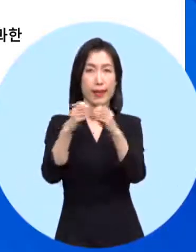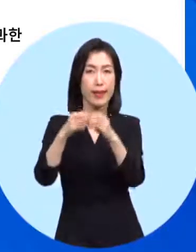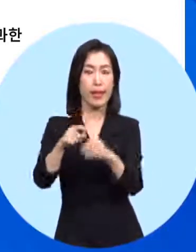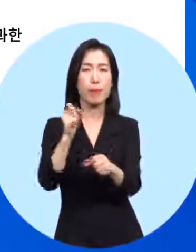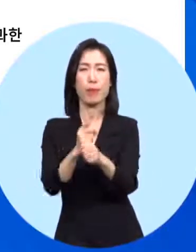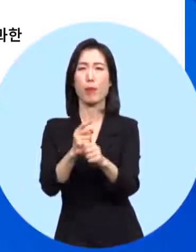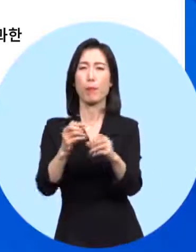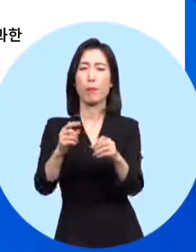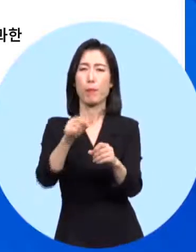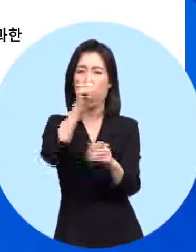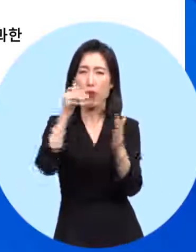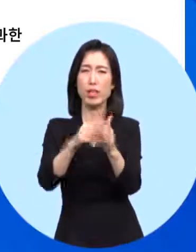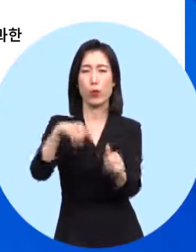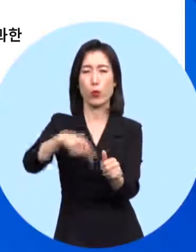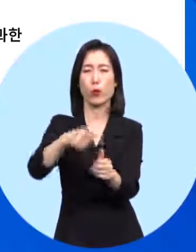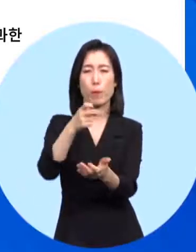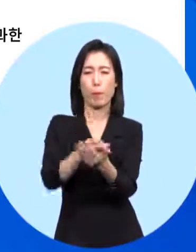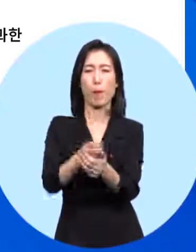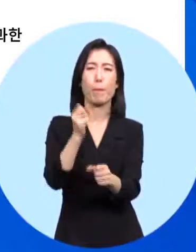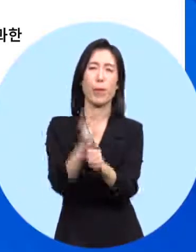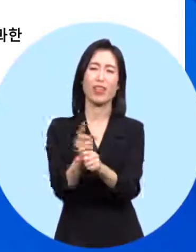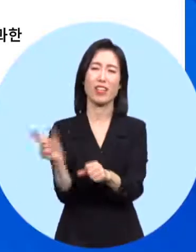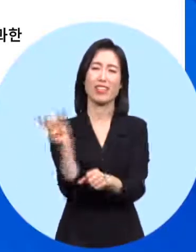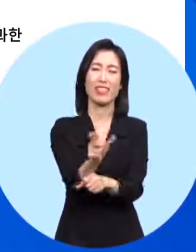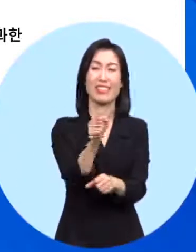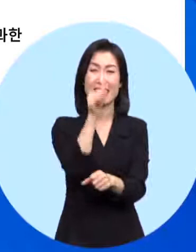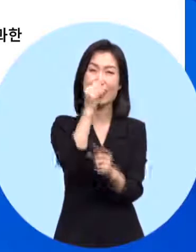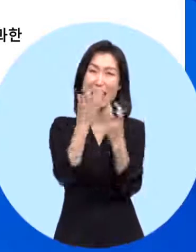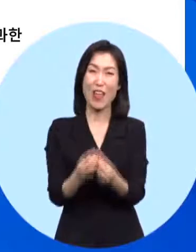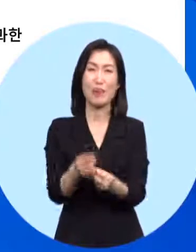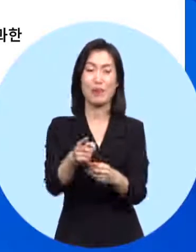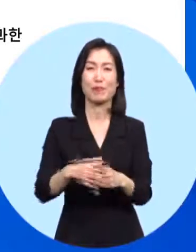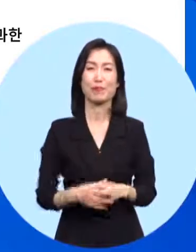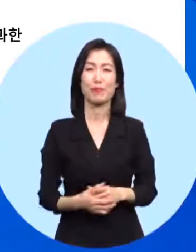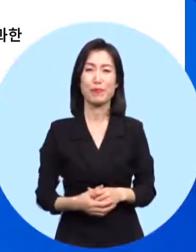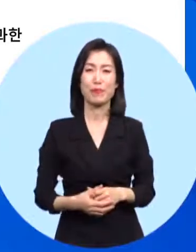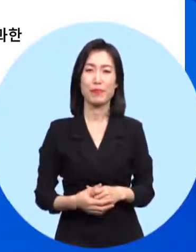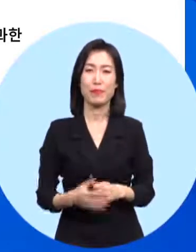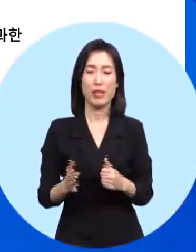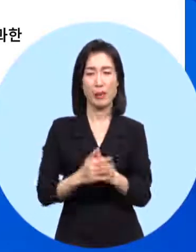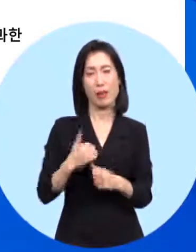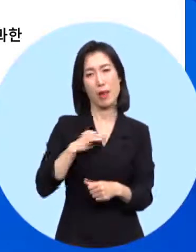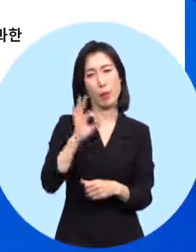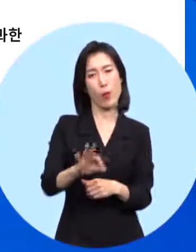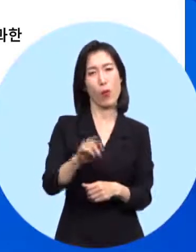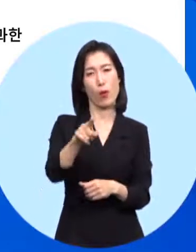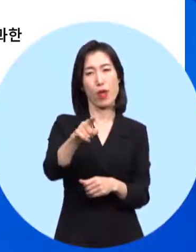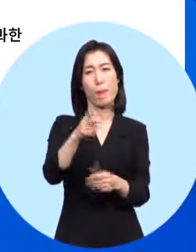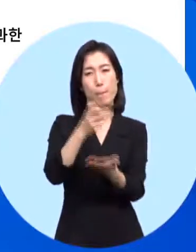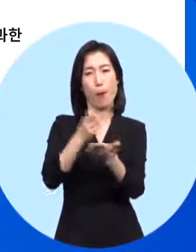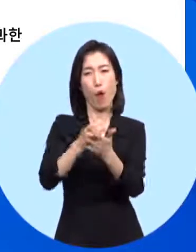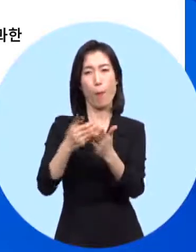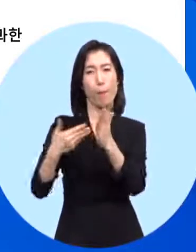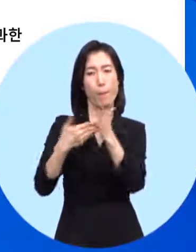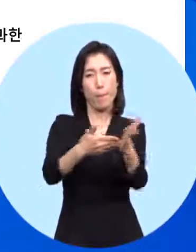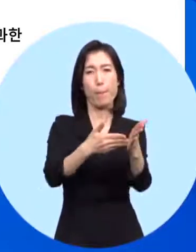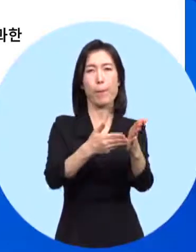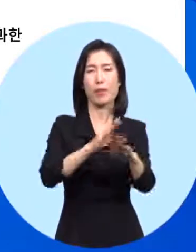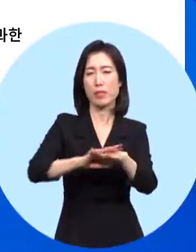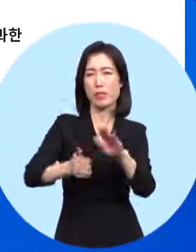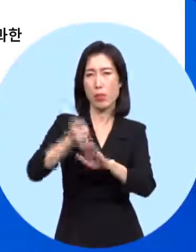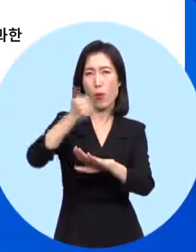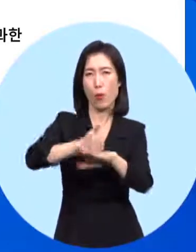이 사무입니다. 그런 점에서 저는 저 개정 법률안이 발의되기 위해서 오늘